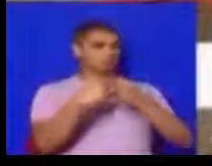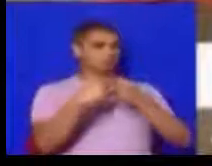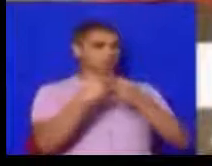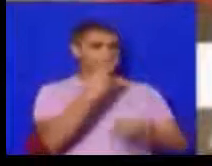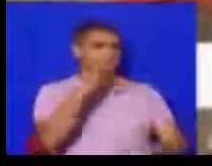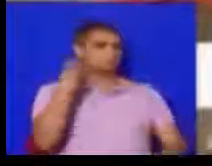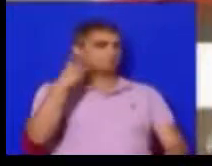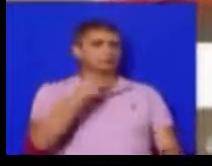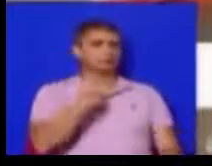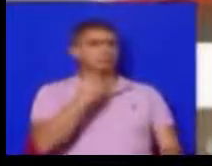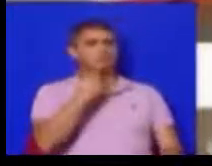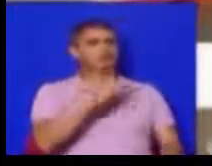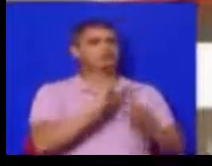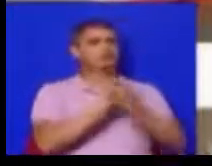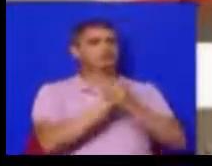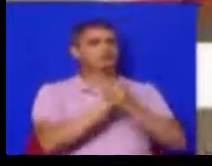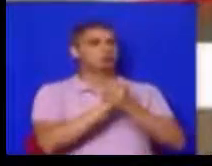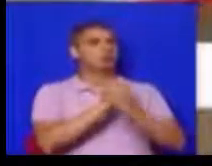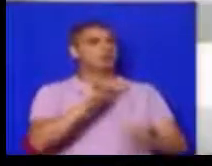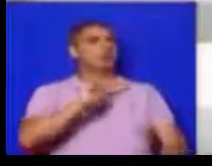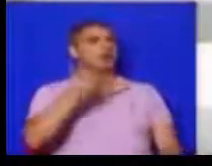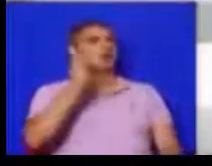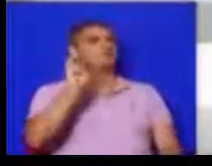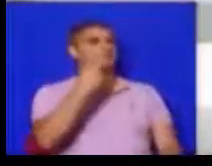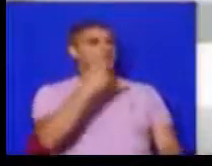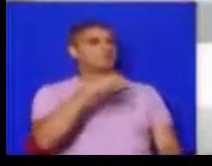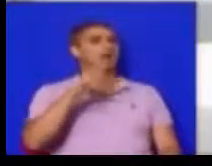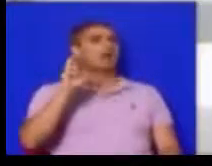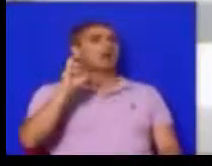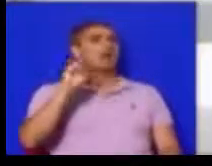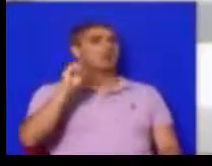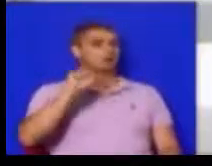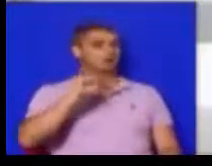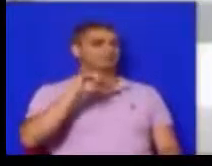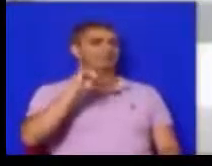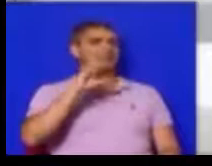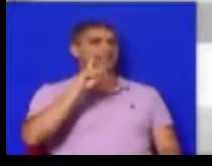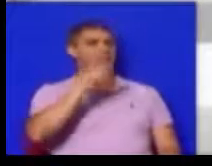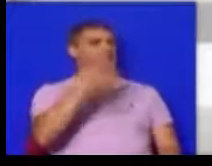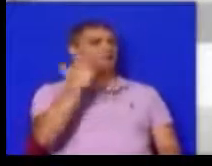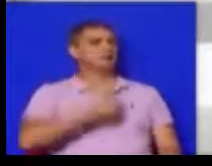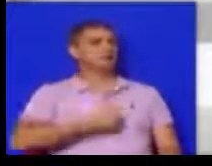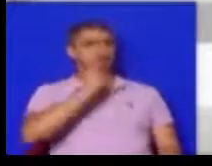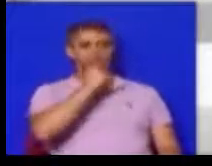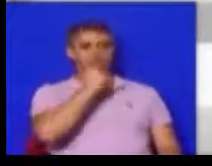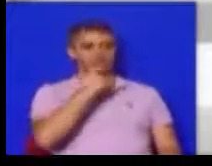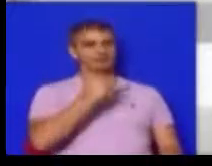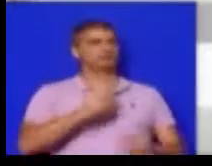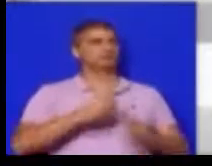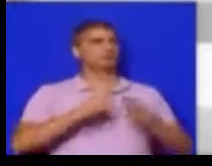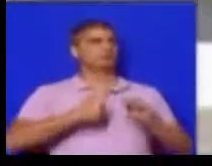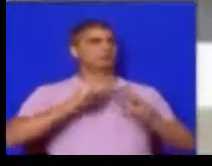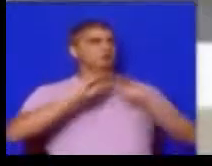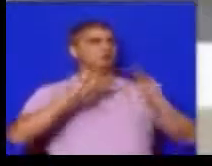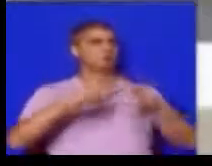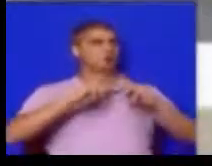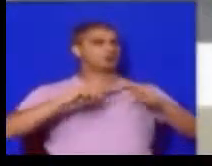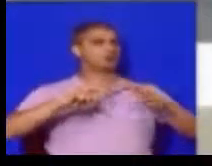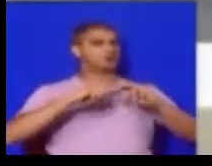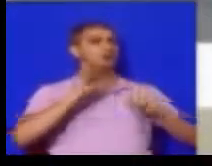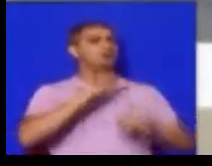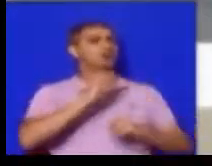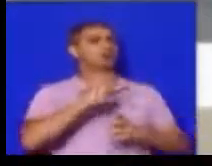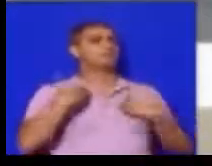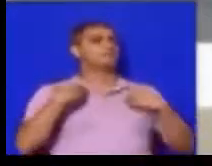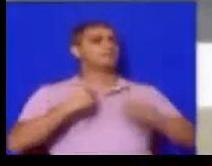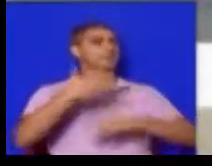ערב טוב לאלוף במילואים עמוס ידלין, שלום לך, ערב טוב. ערב טוב. לשעבר ראש אמ"ן כאמור, והיום ראש המכון למחקרי ביטחון לאומי, והנה מאמר שאתה מפרסם אתמול